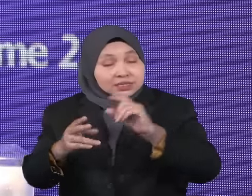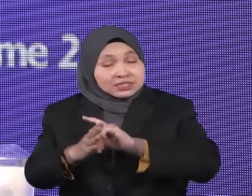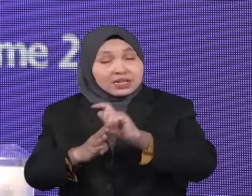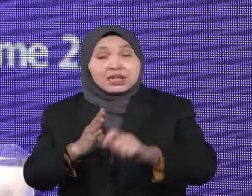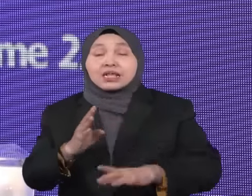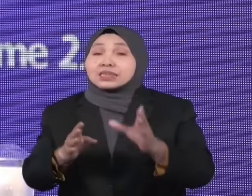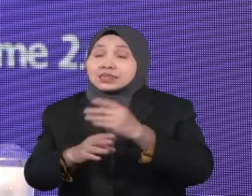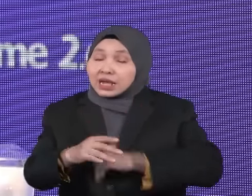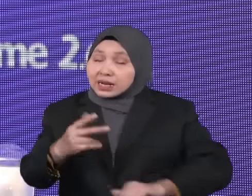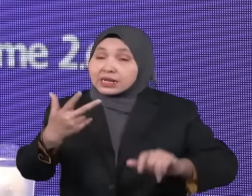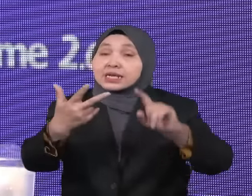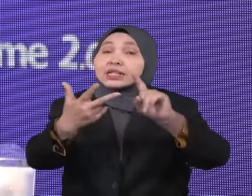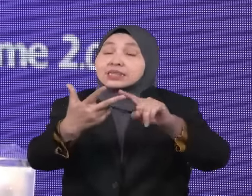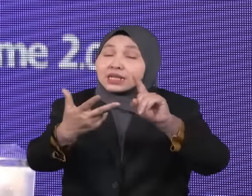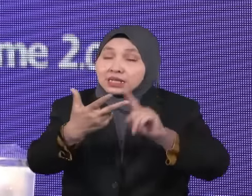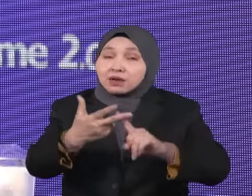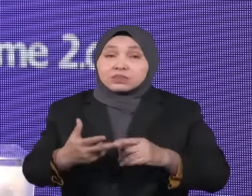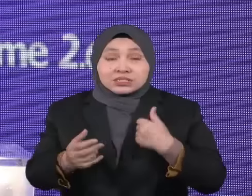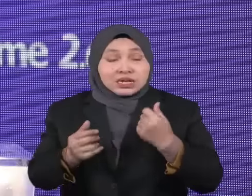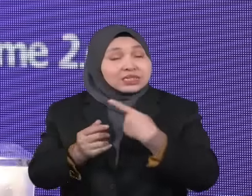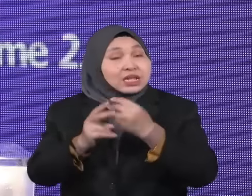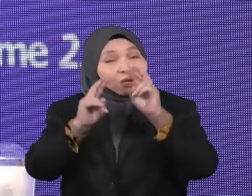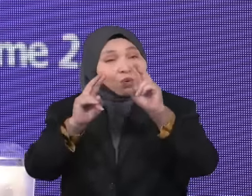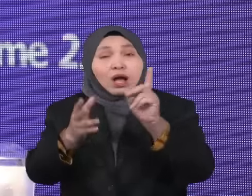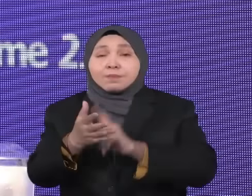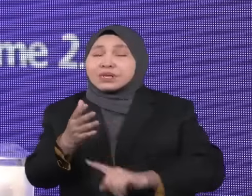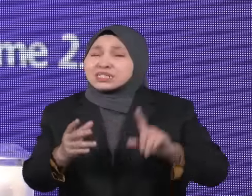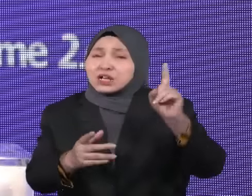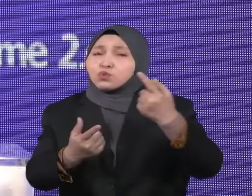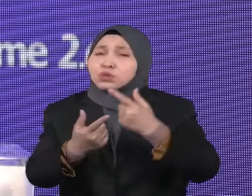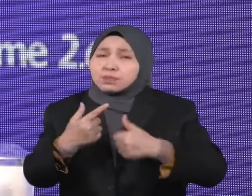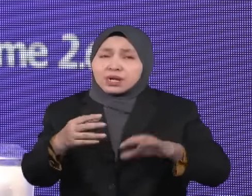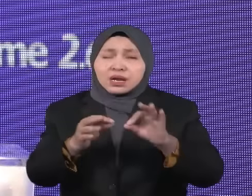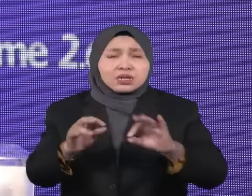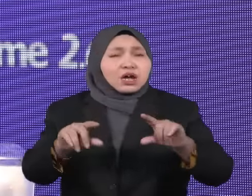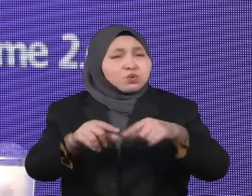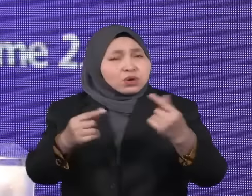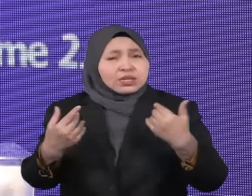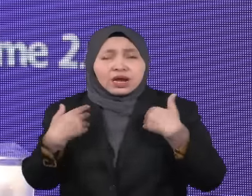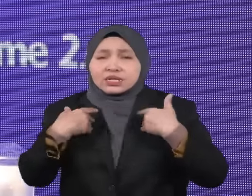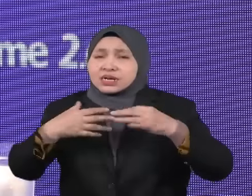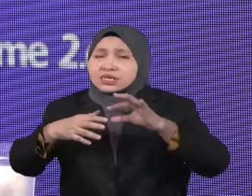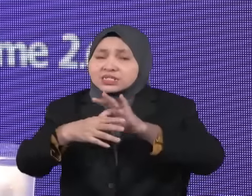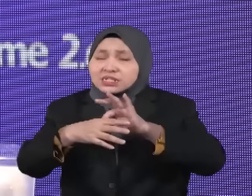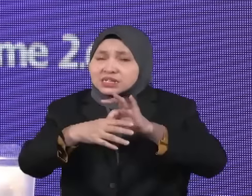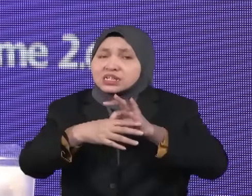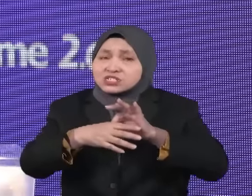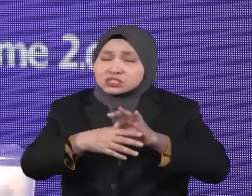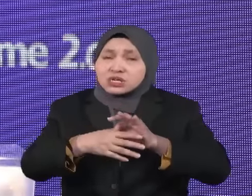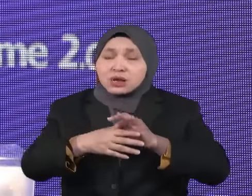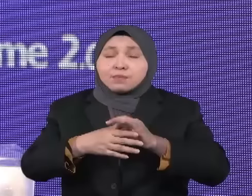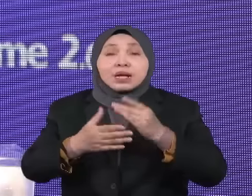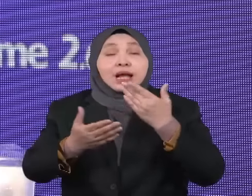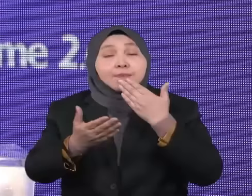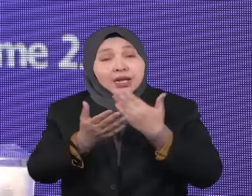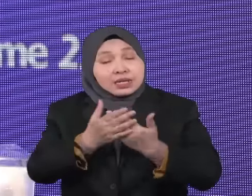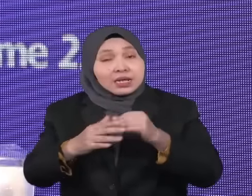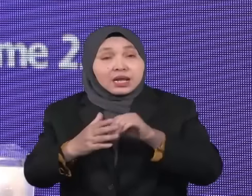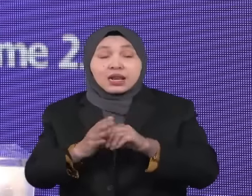waqina adzabannar, ya. Jadi mari kita sama-sama lihat salah satu daripada ayat Al-Quran yang mempunyai kandungan isi perkataan hasanah dalam